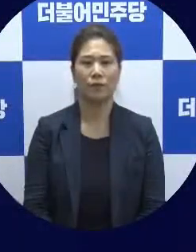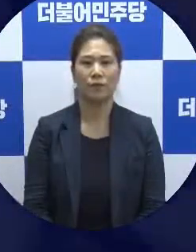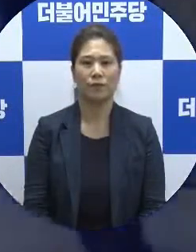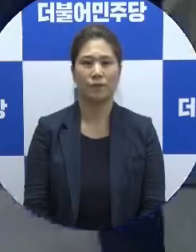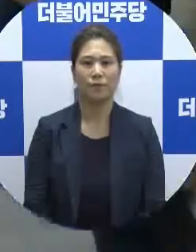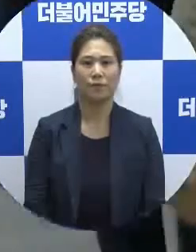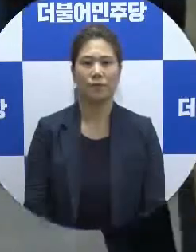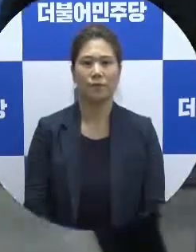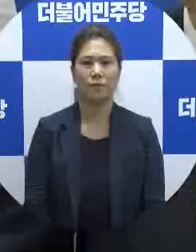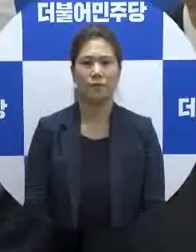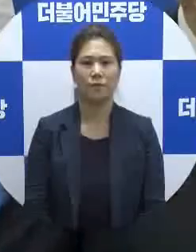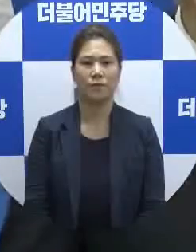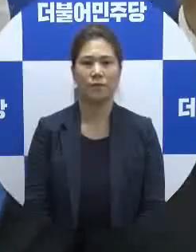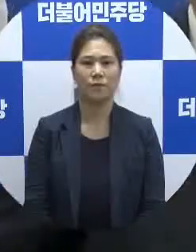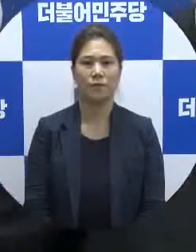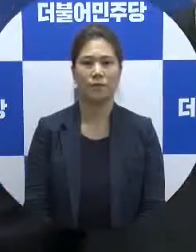자, 이렇게